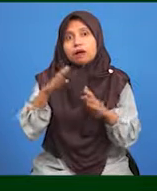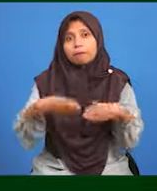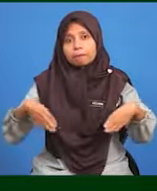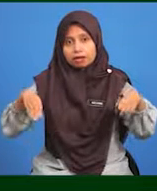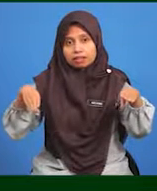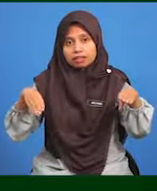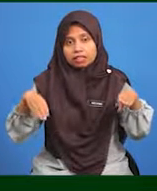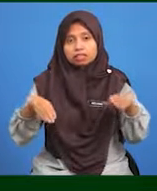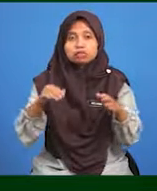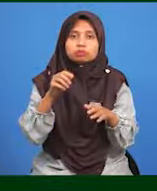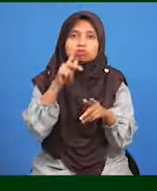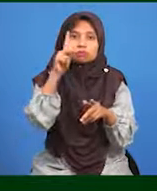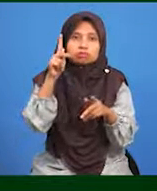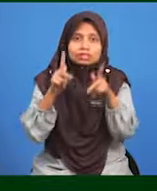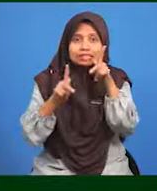tanya